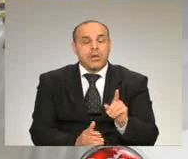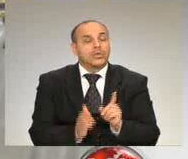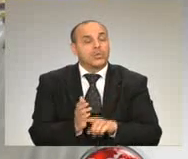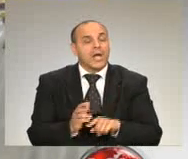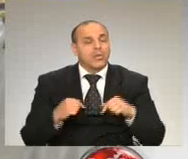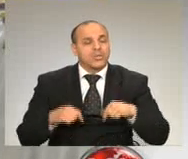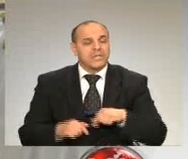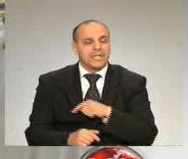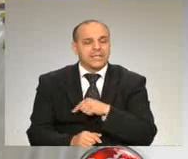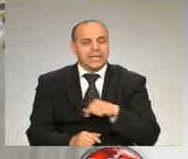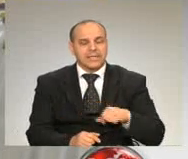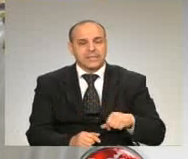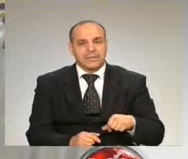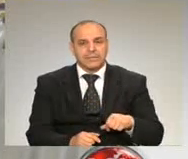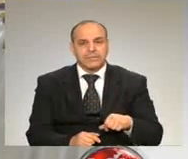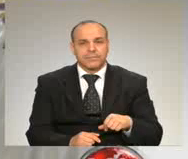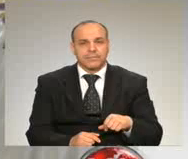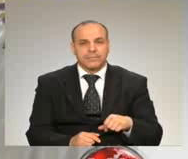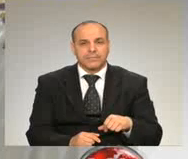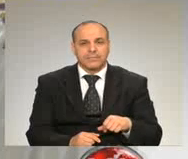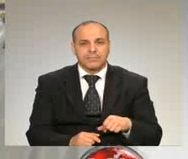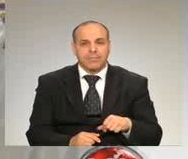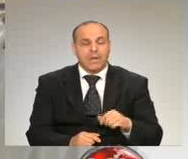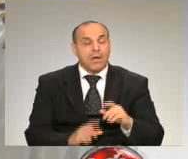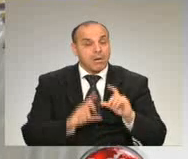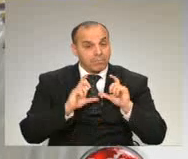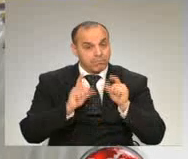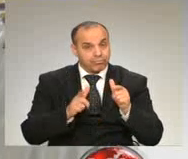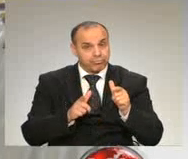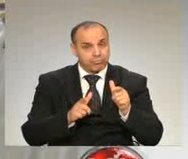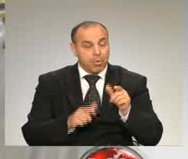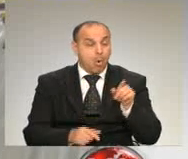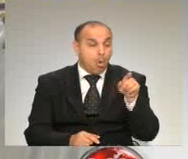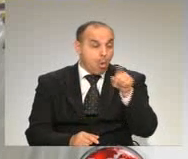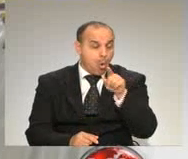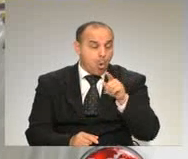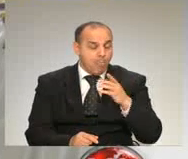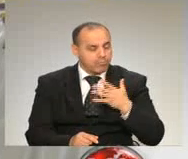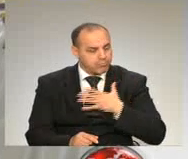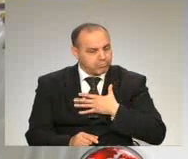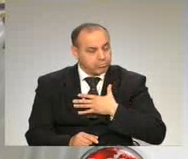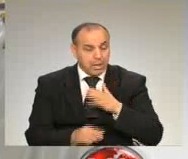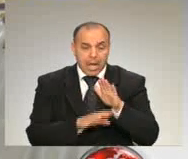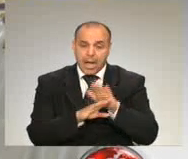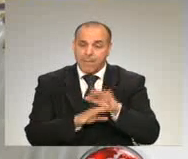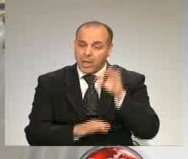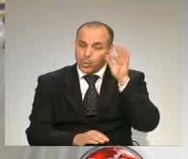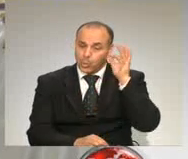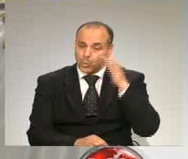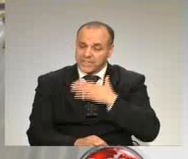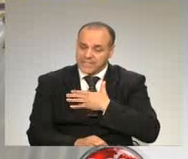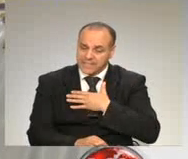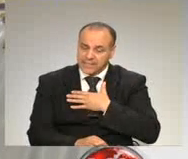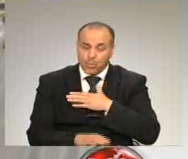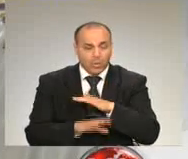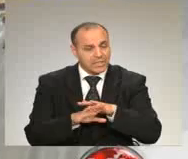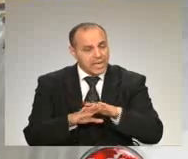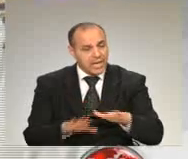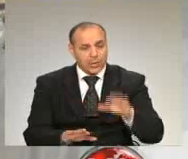تؤكد الوزارة أنها معولة على عزم منتسبيها على حماية أمن بلادنا